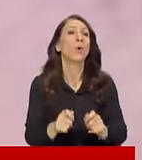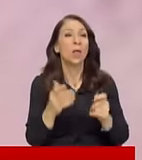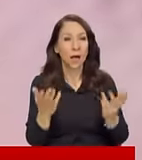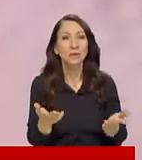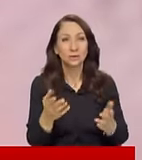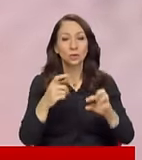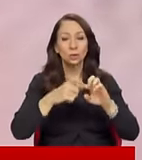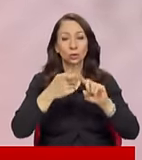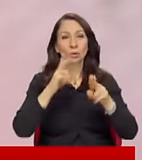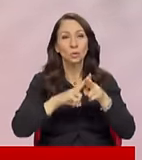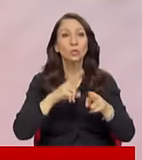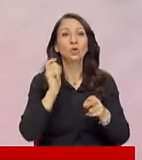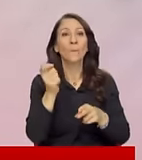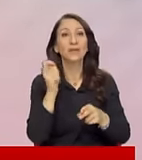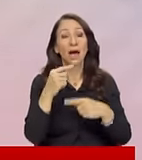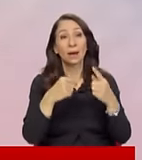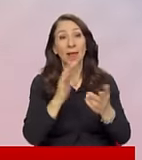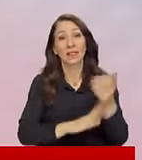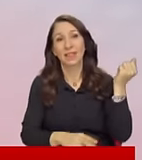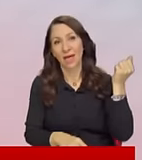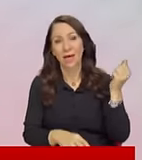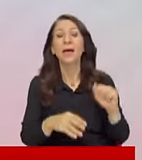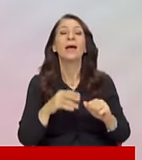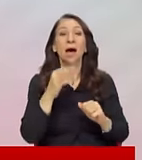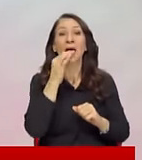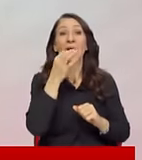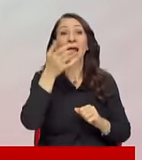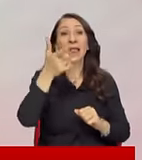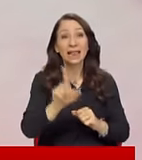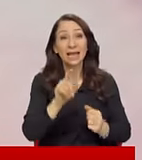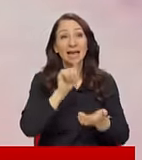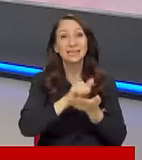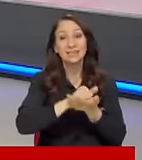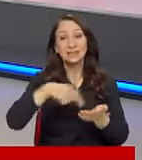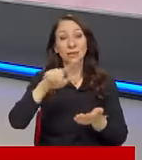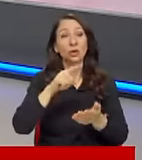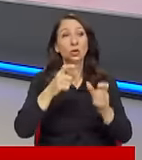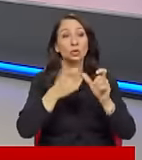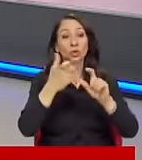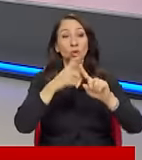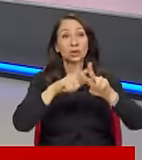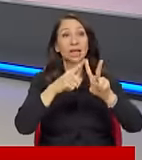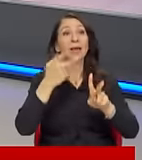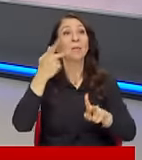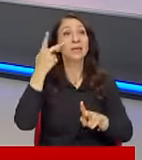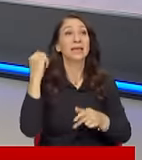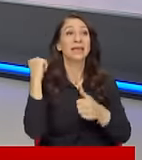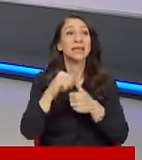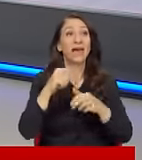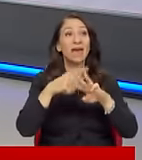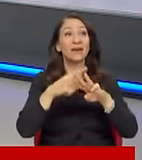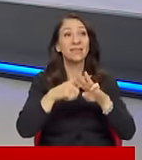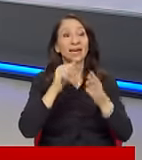yapıyorlar. Rütük sopası akrabaların elinde. Bu arada Ankaralı gazetecilerin Sultan ablası Sultan Özer yeniden